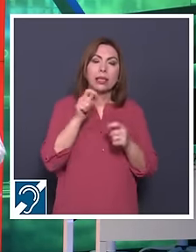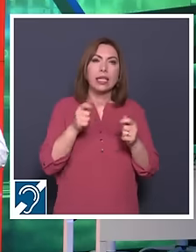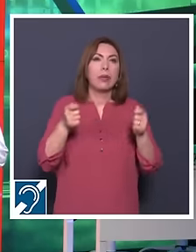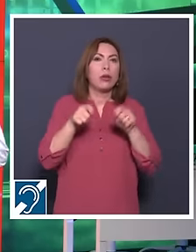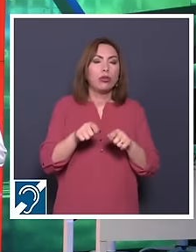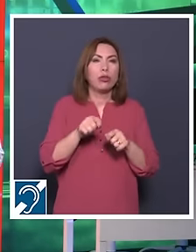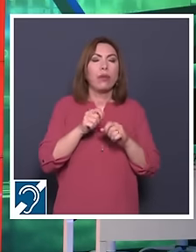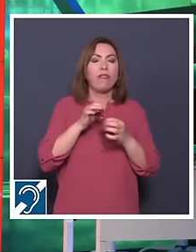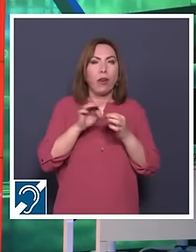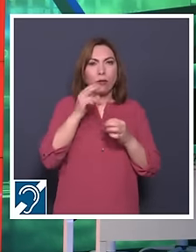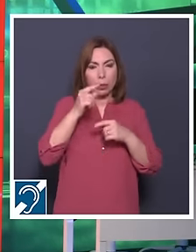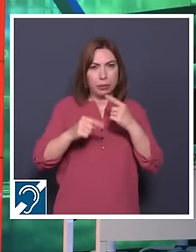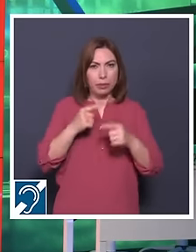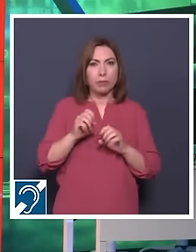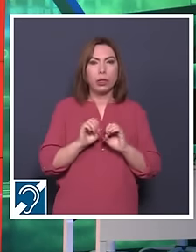vorbim imediat în jurnal.